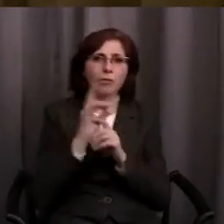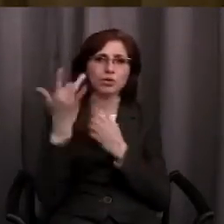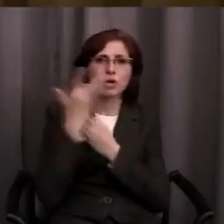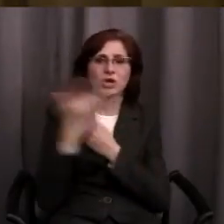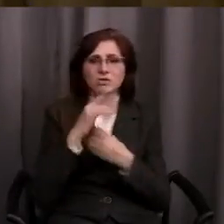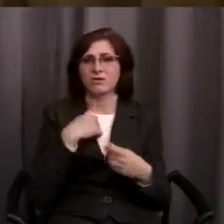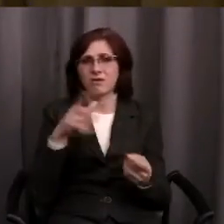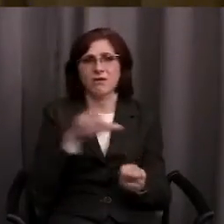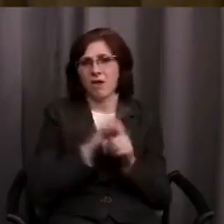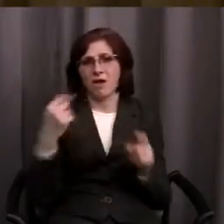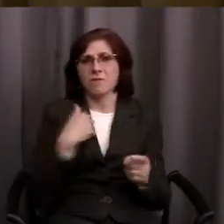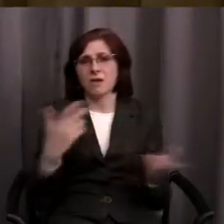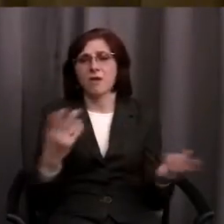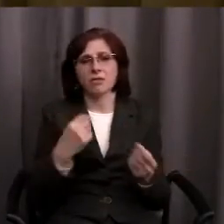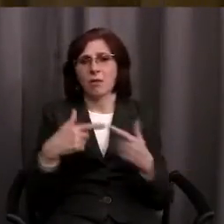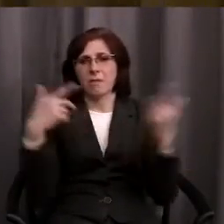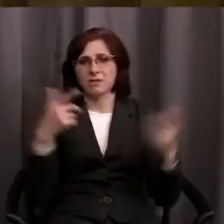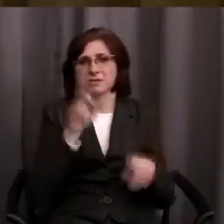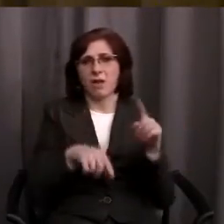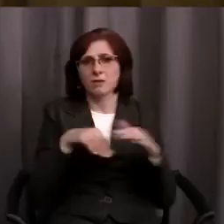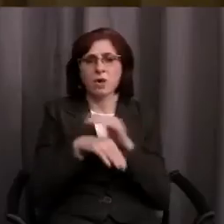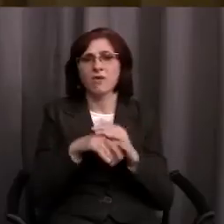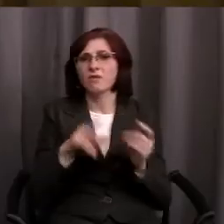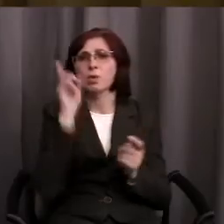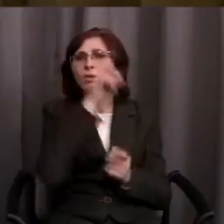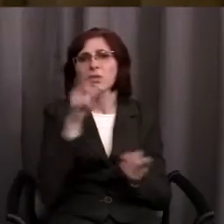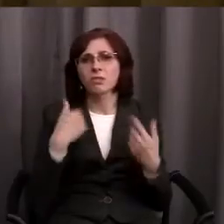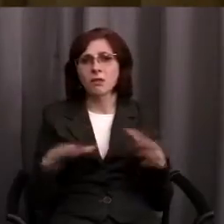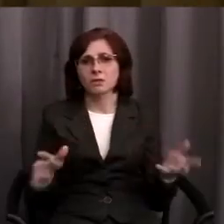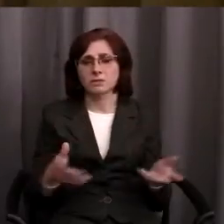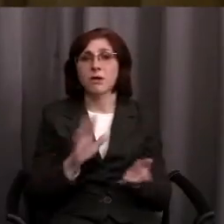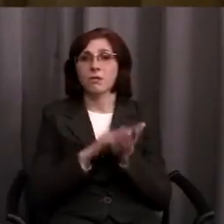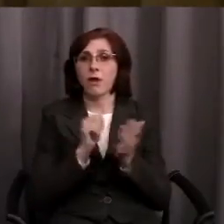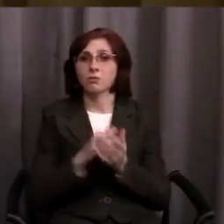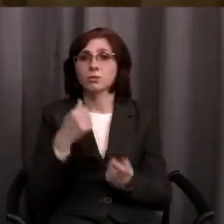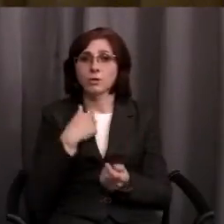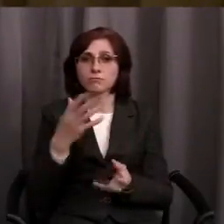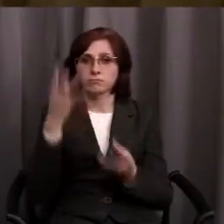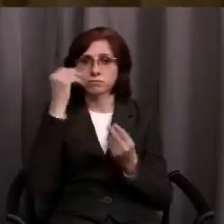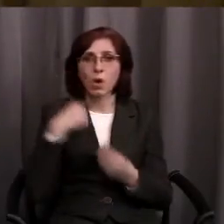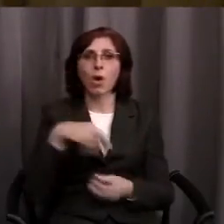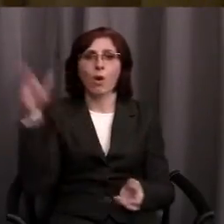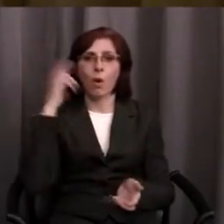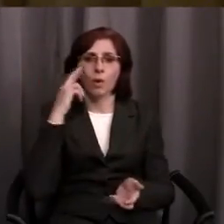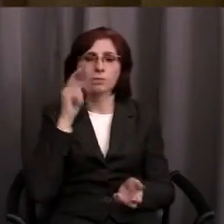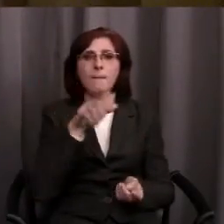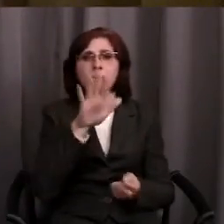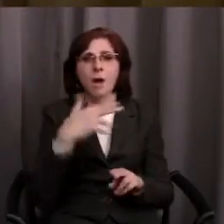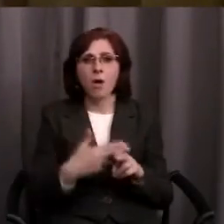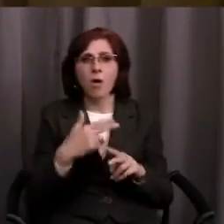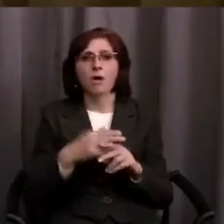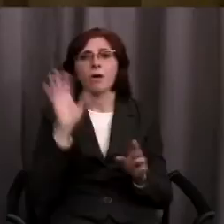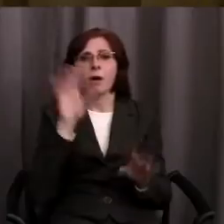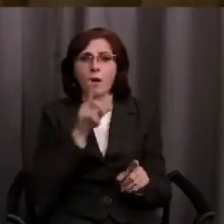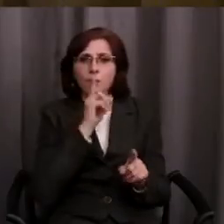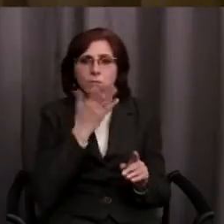ma w stosunku do niej jakieś niestosowne zachowanie. Ale gdyby potrafiła to zrozumieć, że to nie